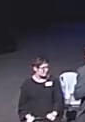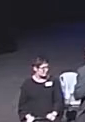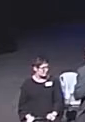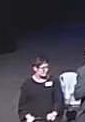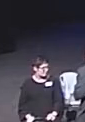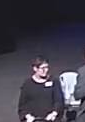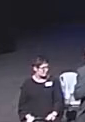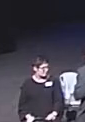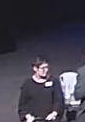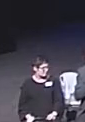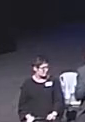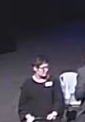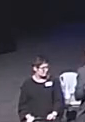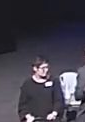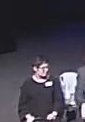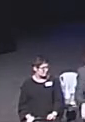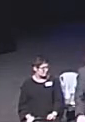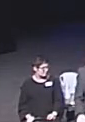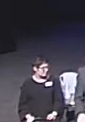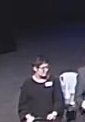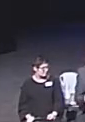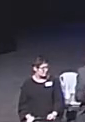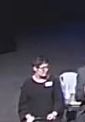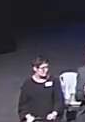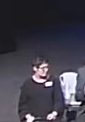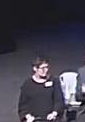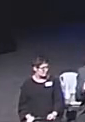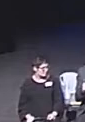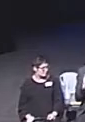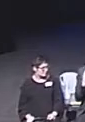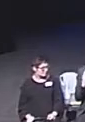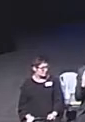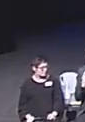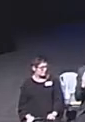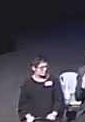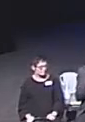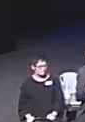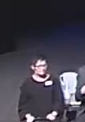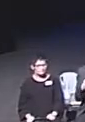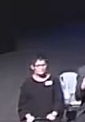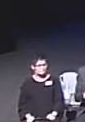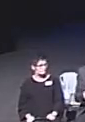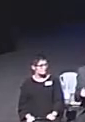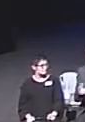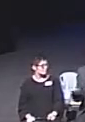niin, tässä se varmaan jäi tähän näin, koska tässä nyt jäi joku ihmeellinen lause kesken.